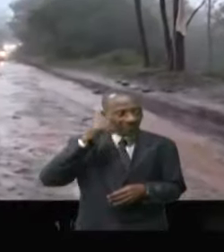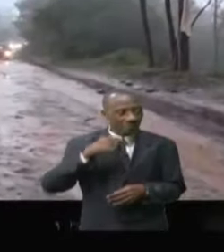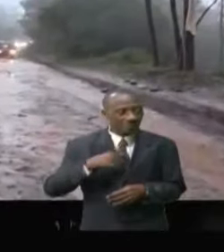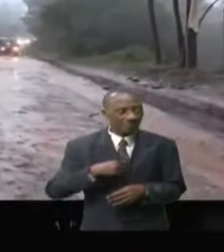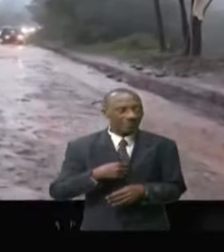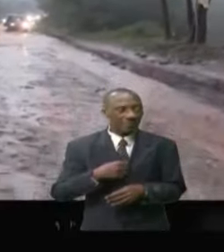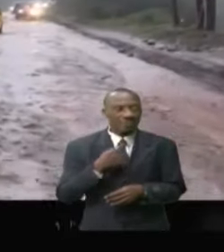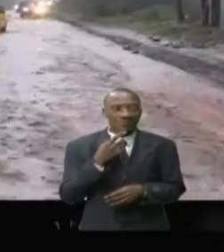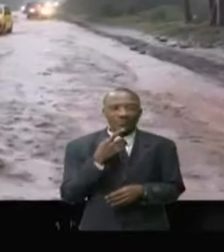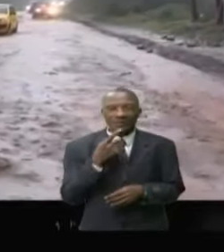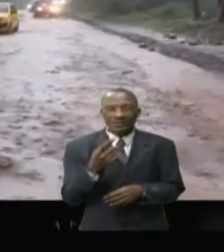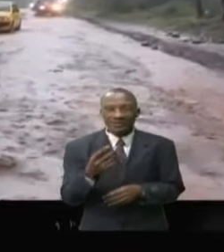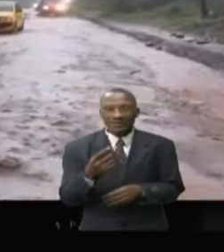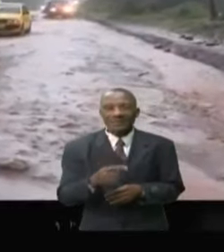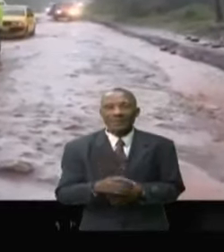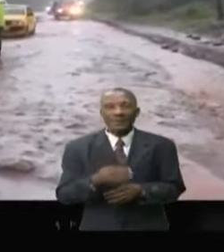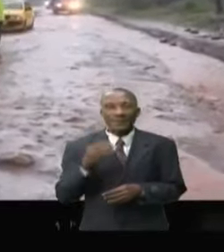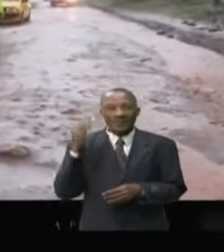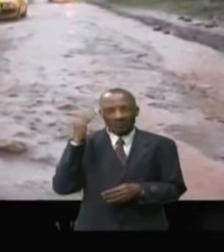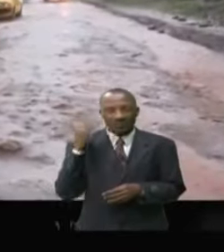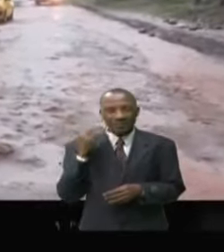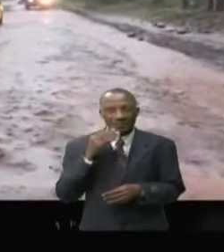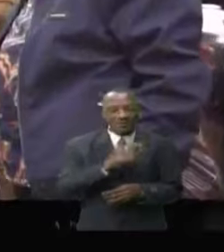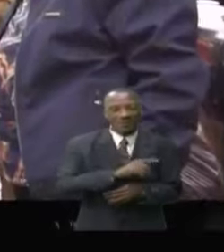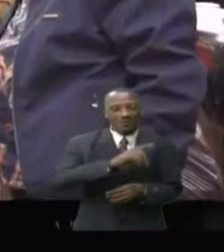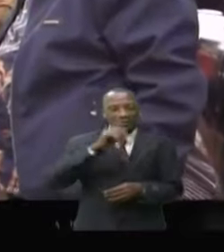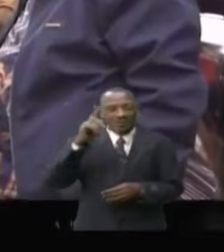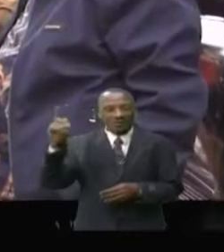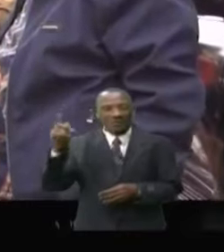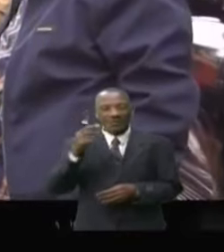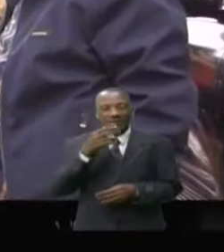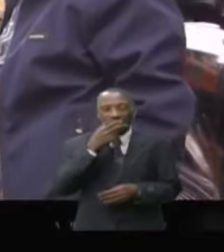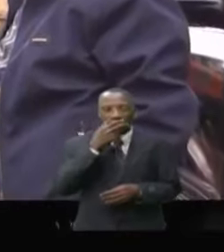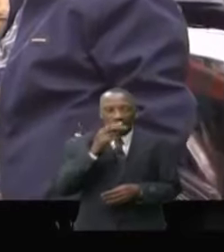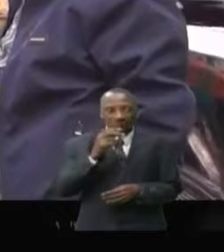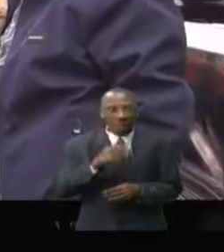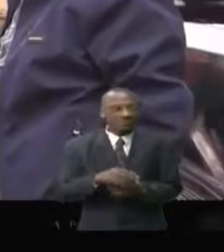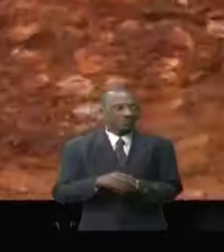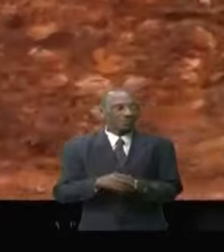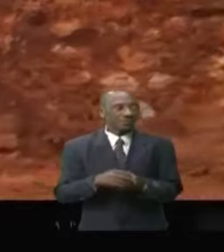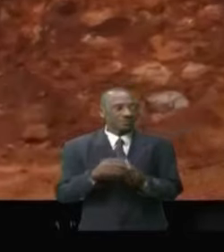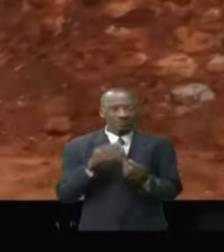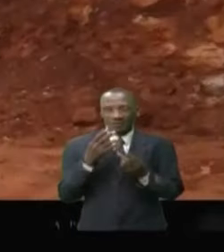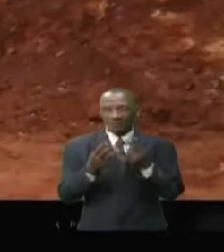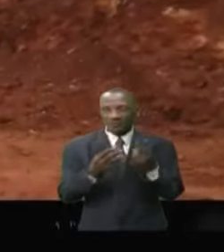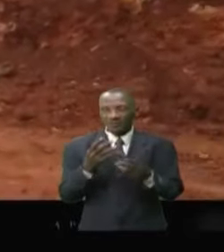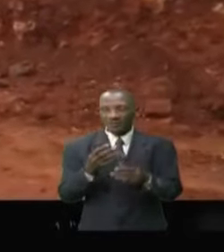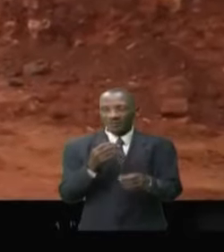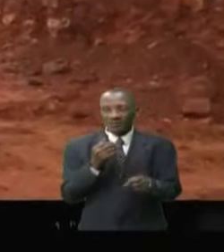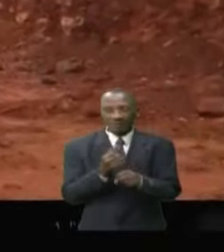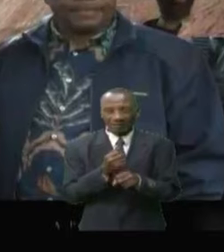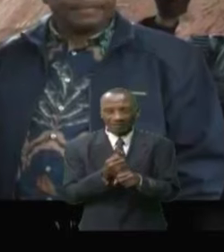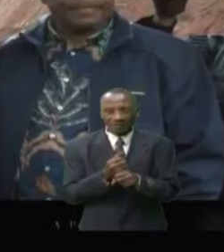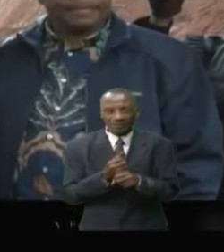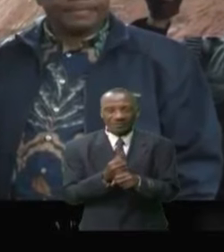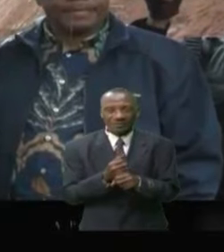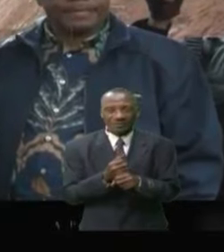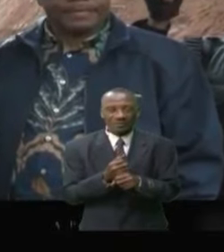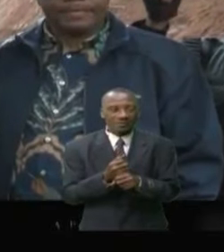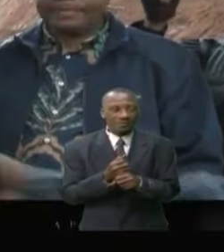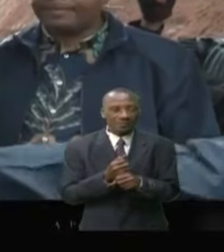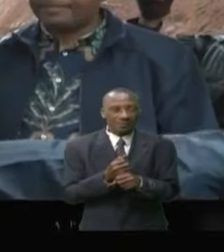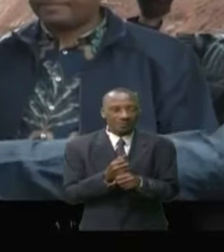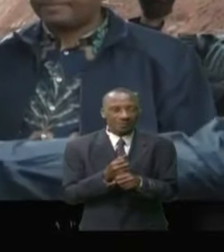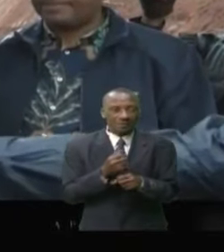Alexis guizaro qui a fait la rende dans cette partie du pays afin de se rendre compte des travaux exécutés nous pouvons nous